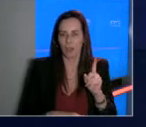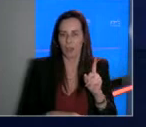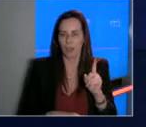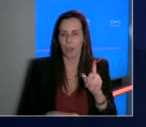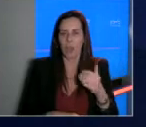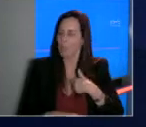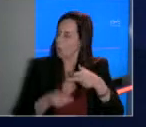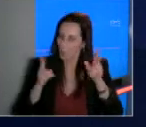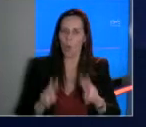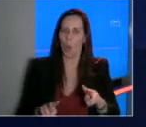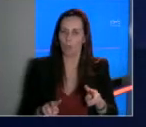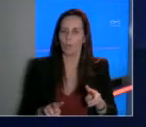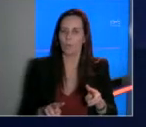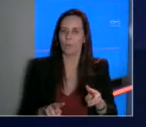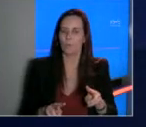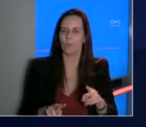אנחנו יכולים